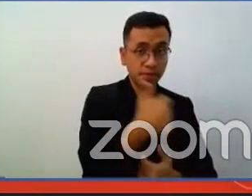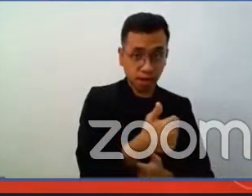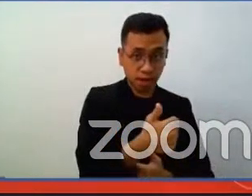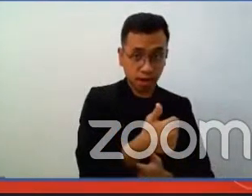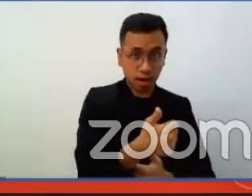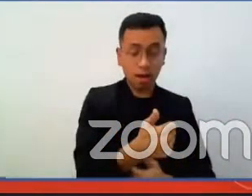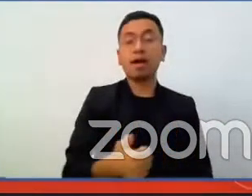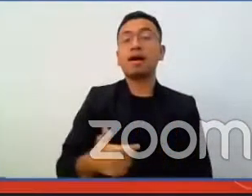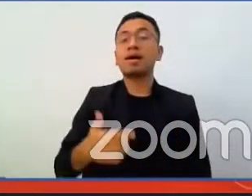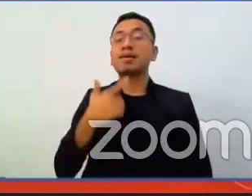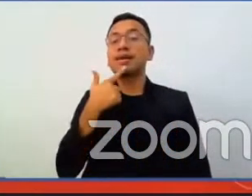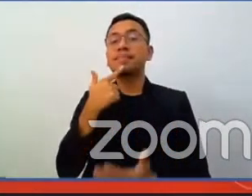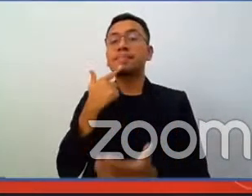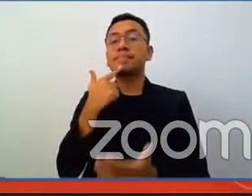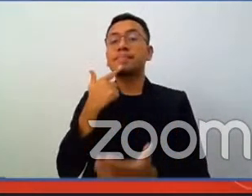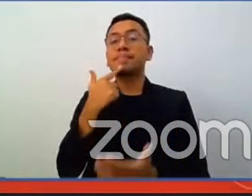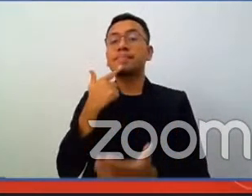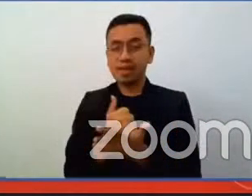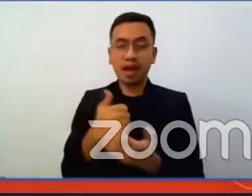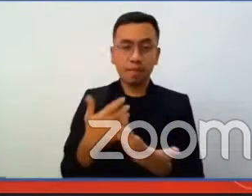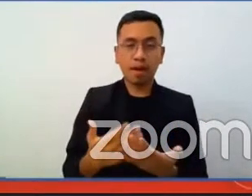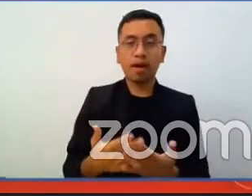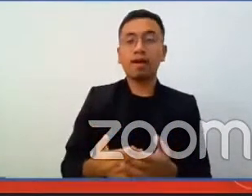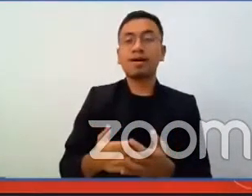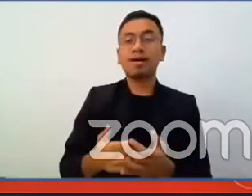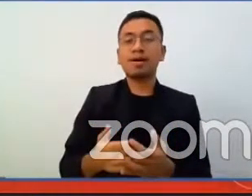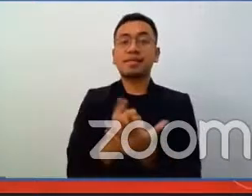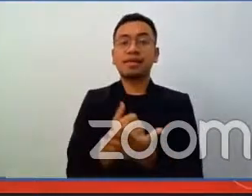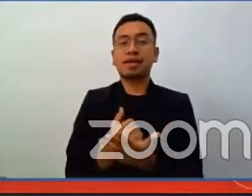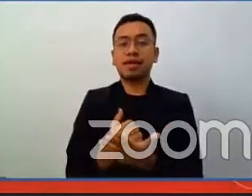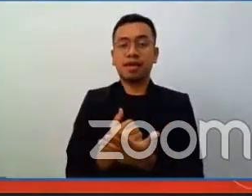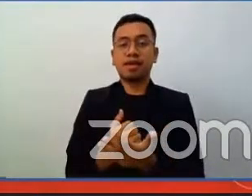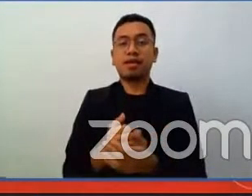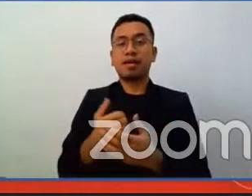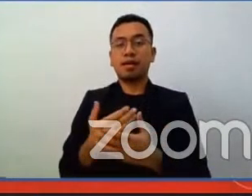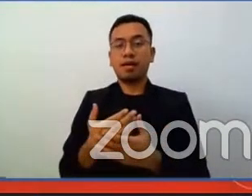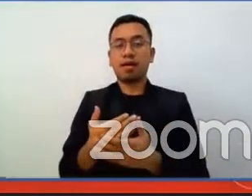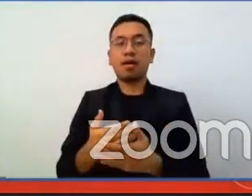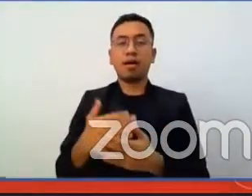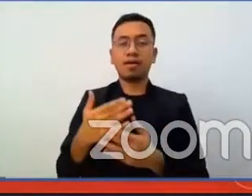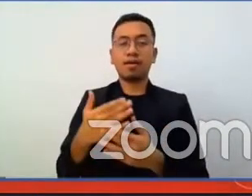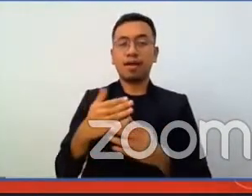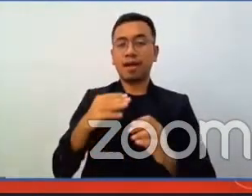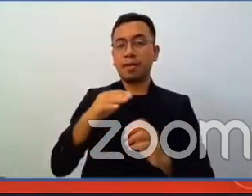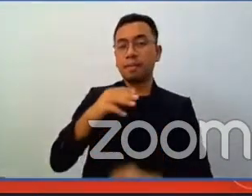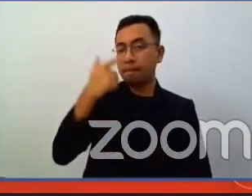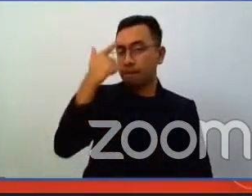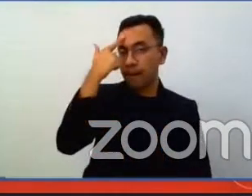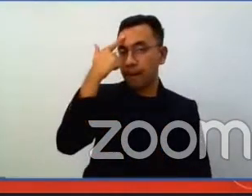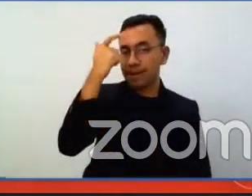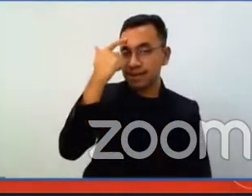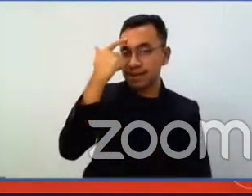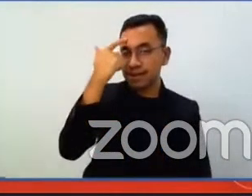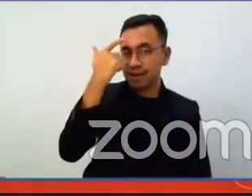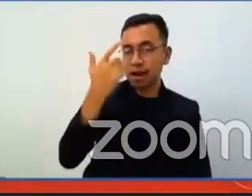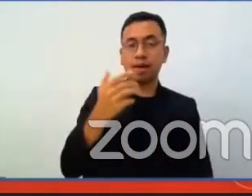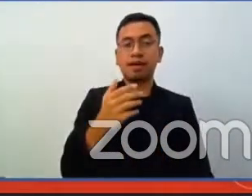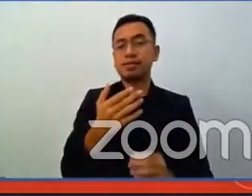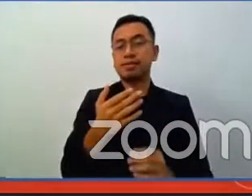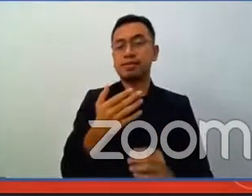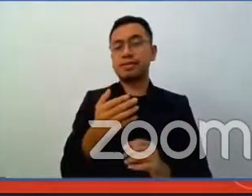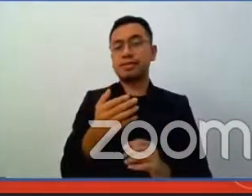komplit, semua subjeknya ada. Jadi setiap level, setiap